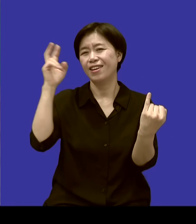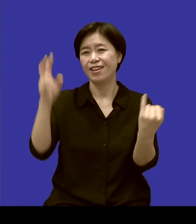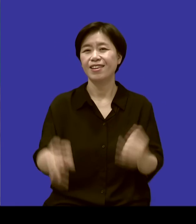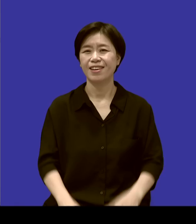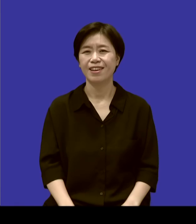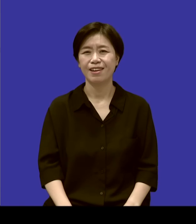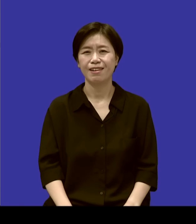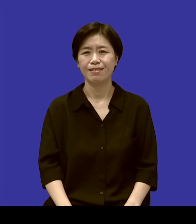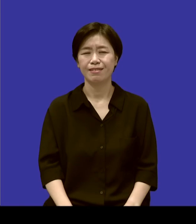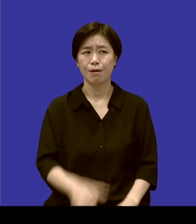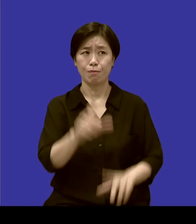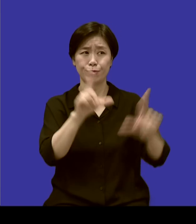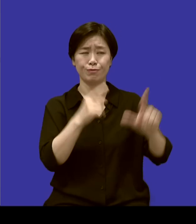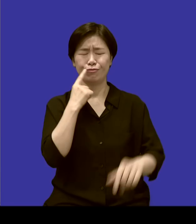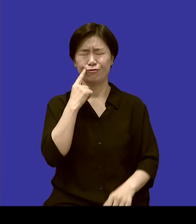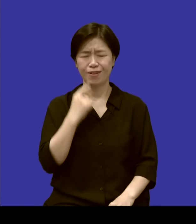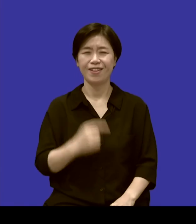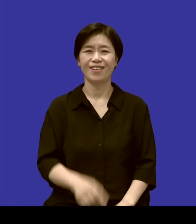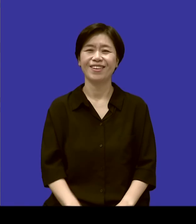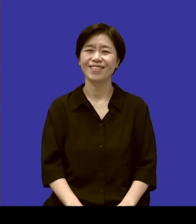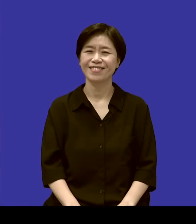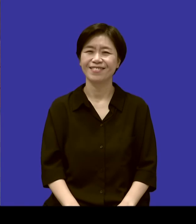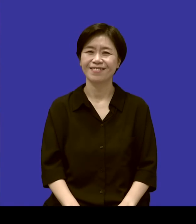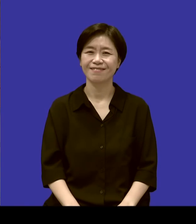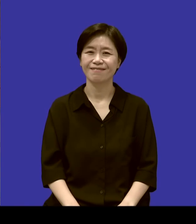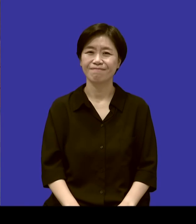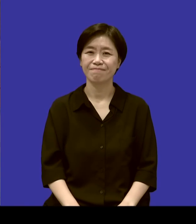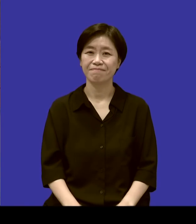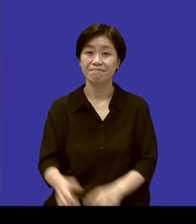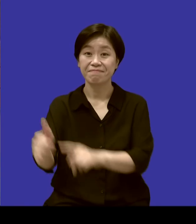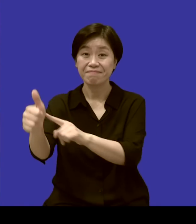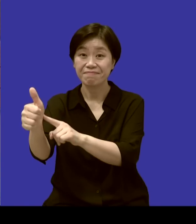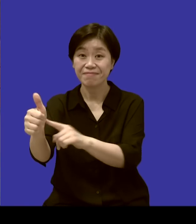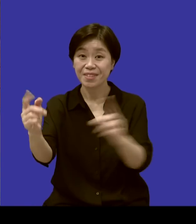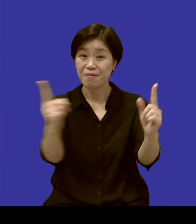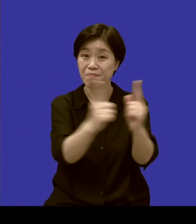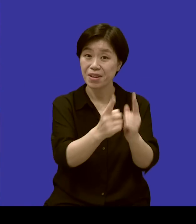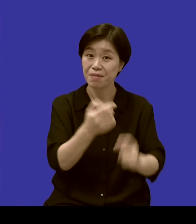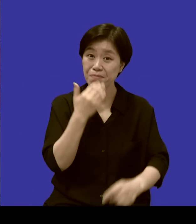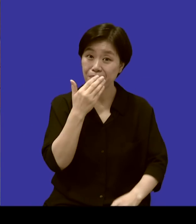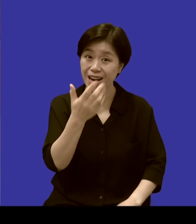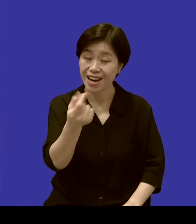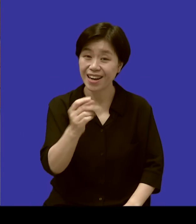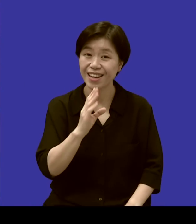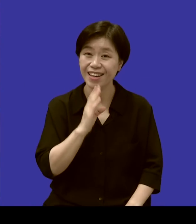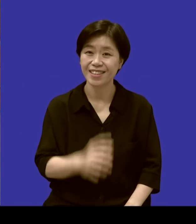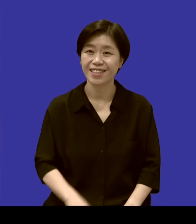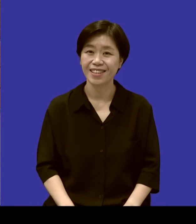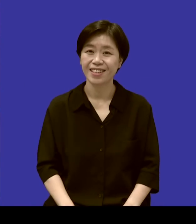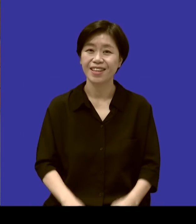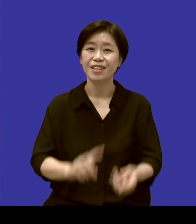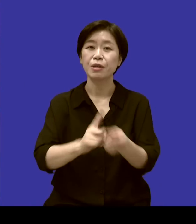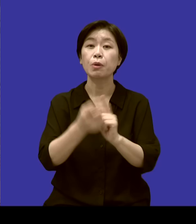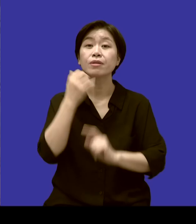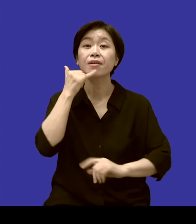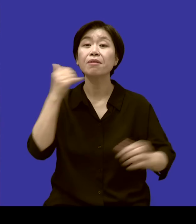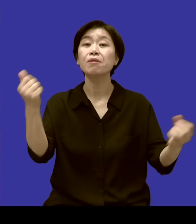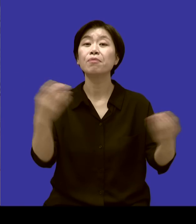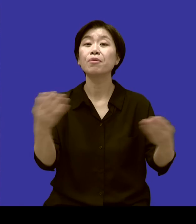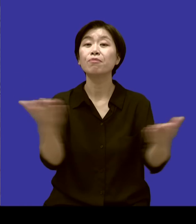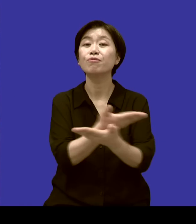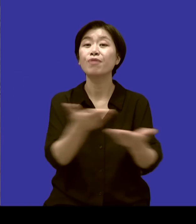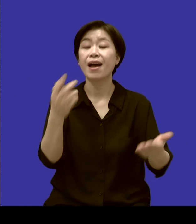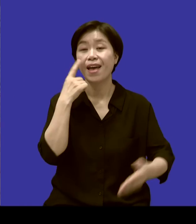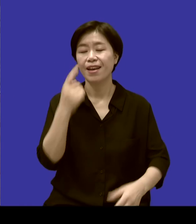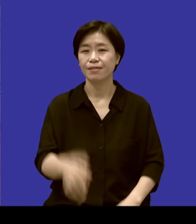감사해요. 부러웠습니다. 우리 정수영 씨 가실 거죠? 네, 어디 권사님 때 이따가 연락처 주고 받고 댁 어딘지 좀. 예.